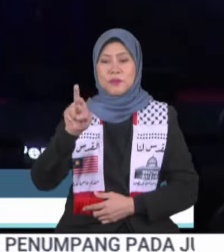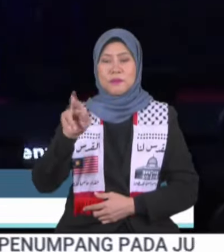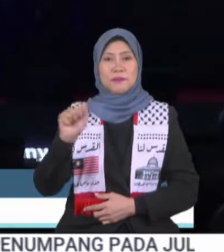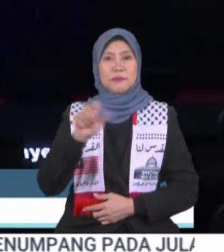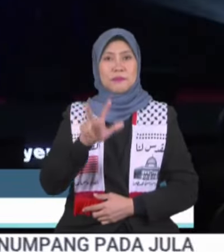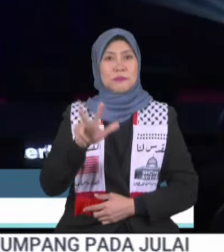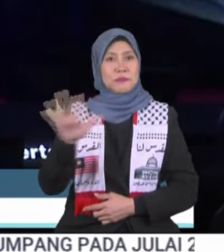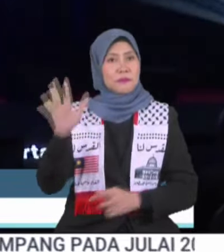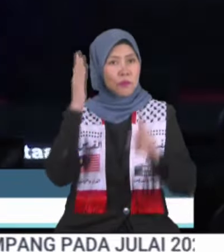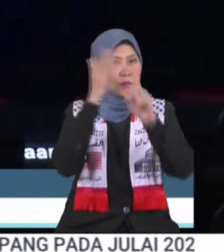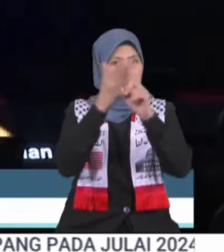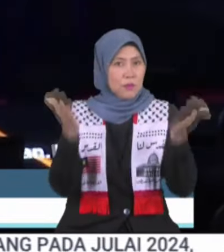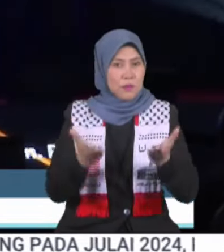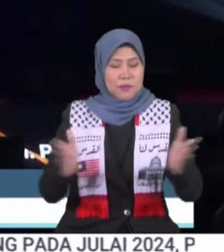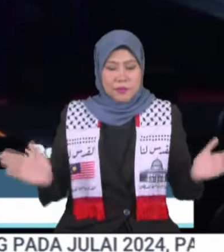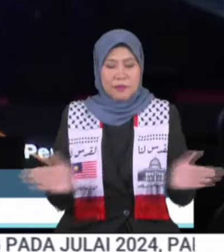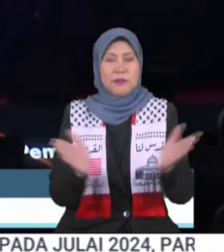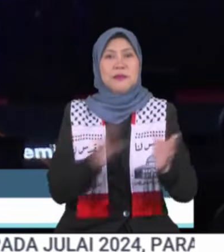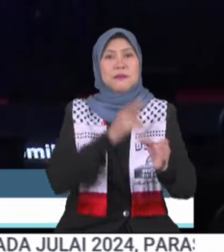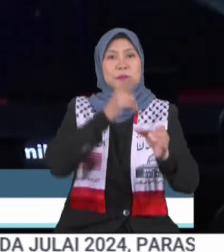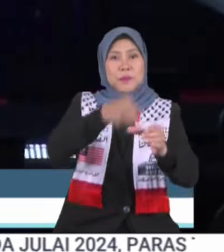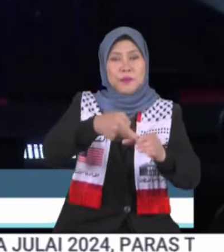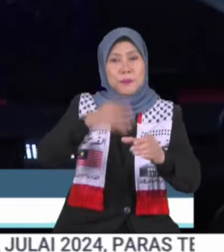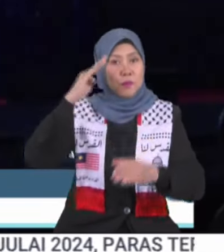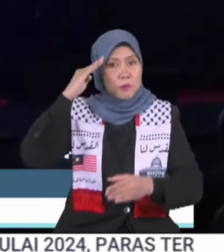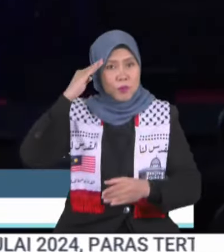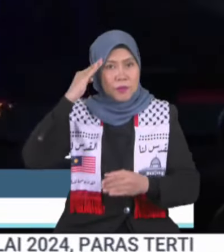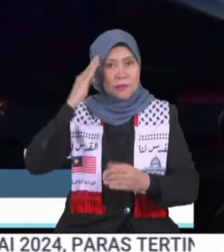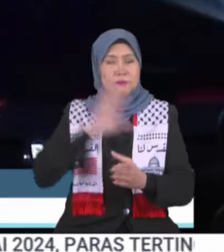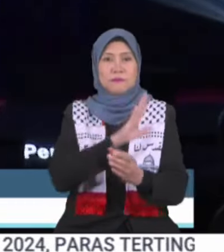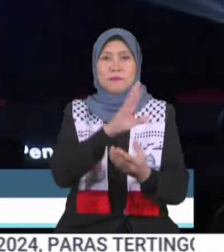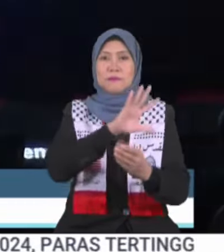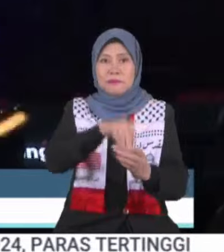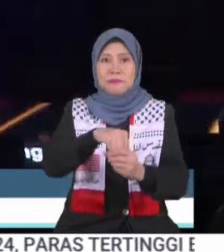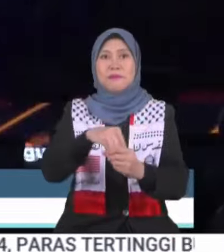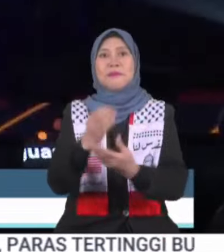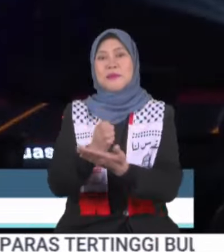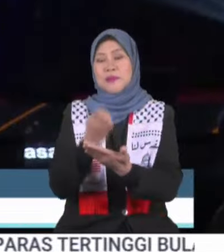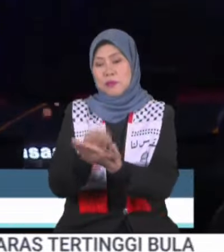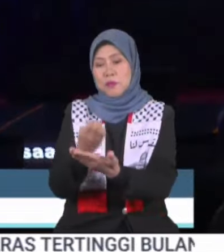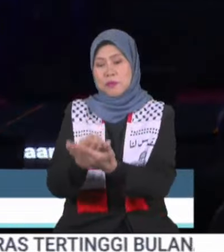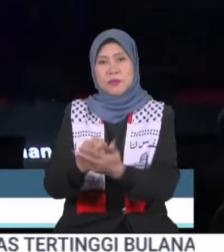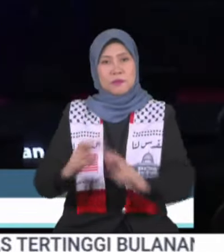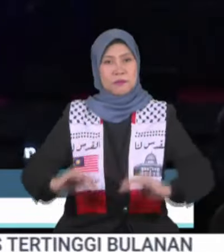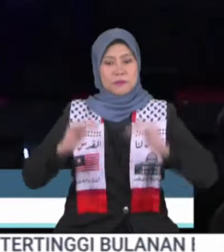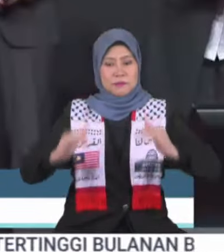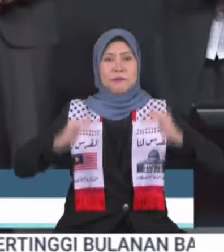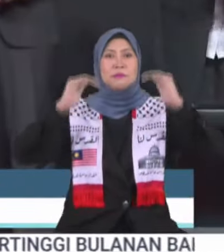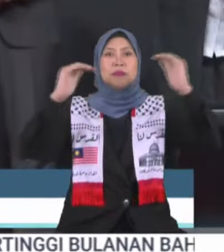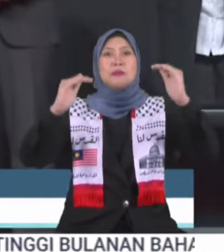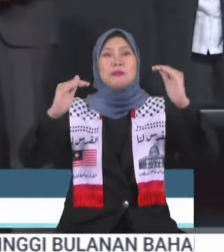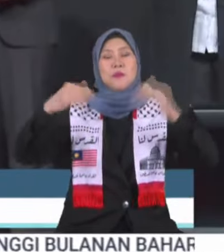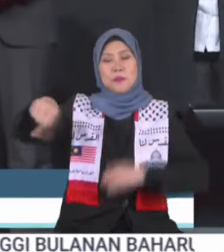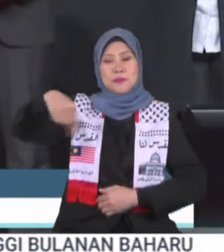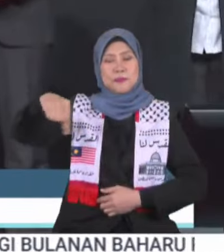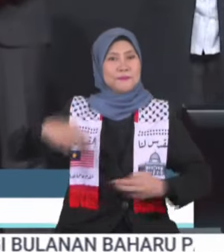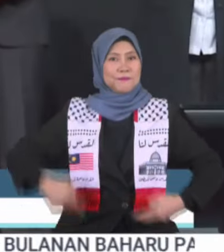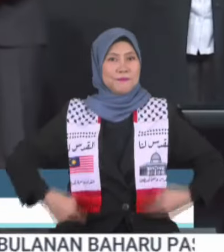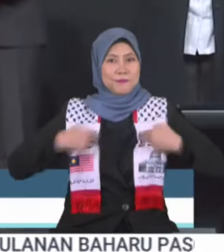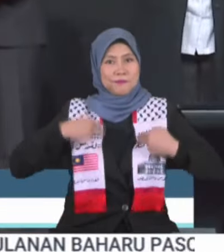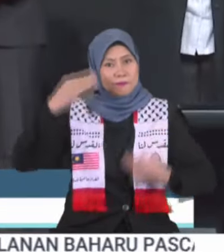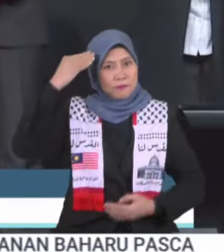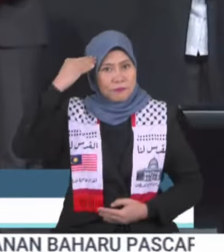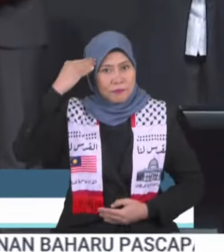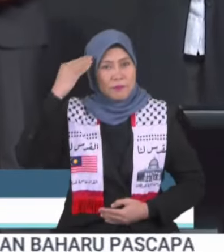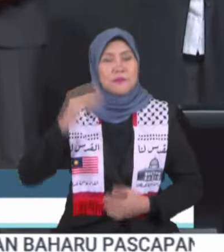35. Ia bertujuan menggalakkan penyertaan Bumi Putera dalam sektor ekonomi dan meningkatkan taraf serta kualiti hidup Bumi